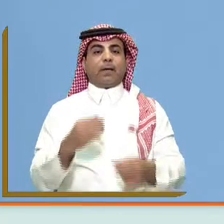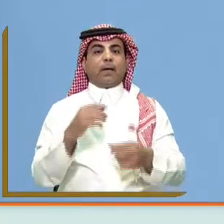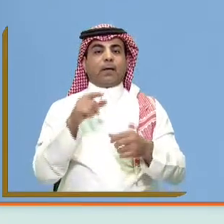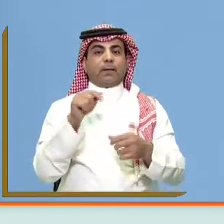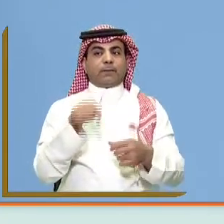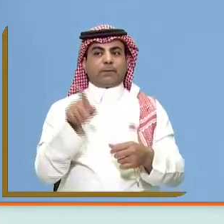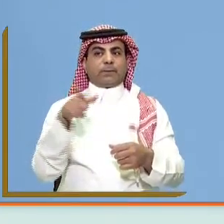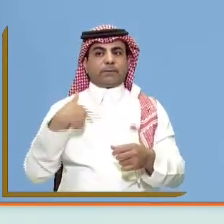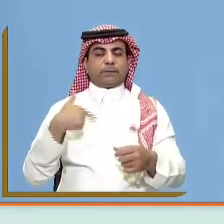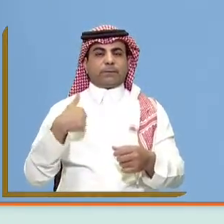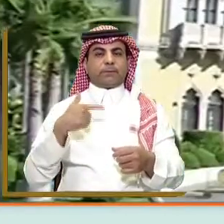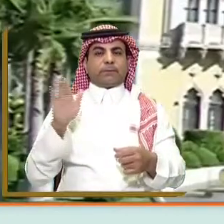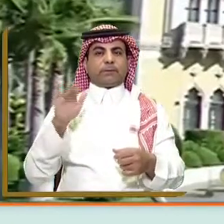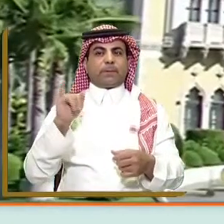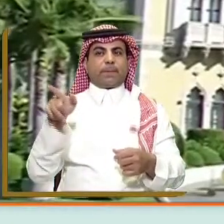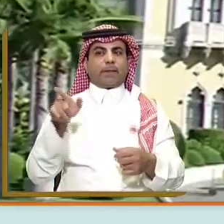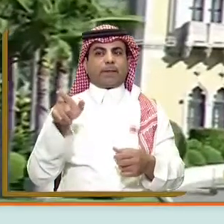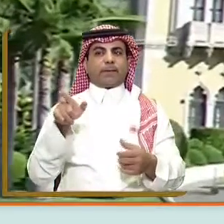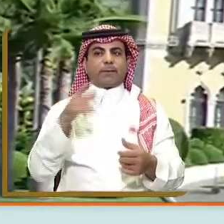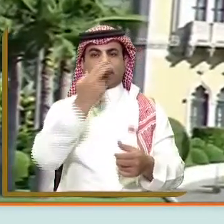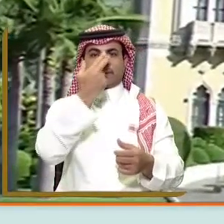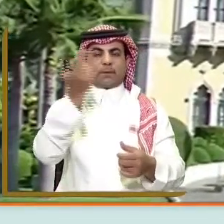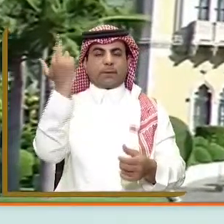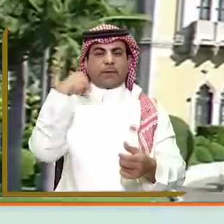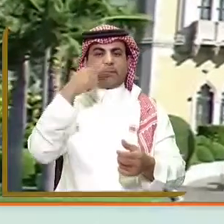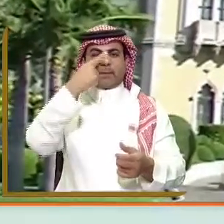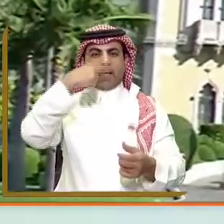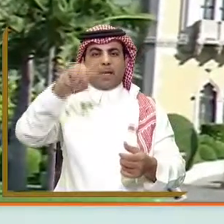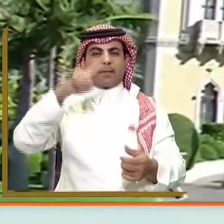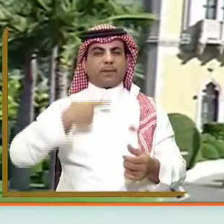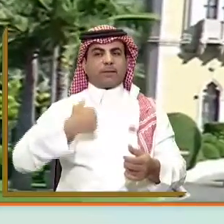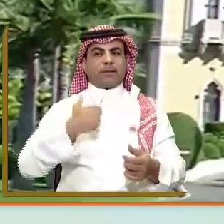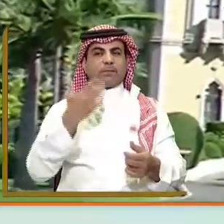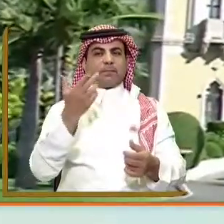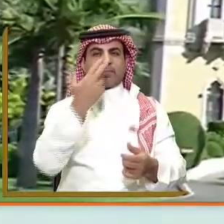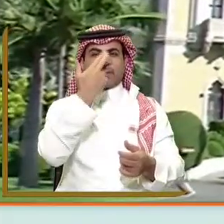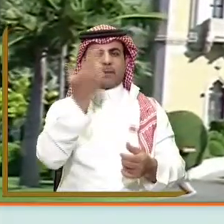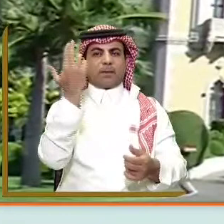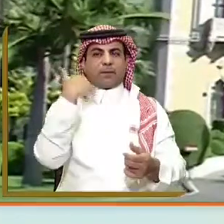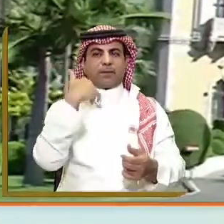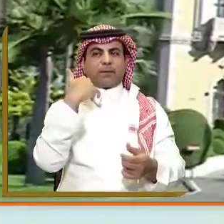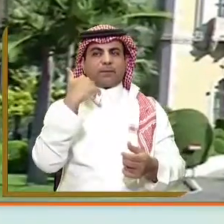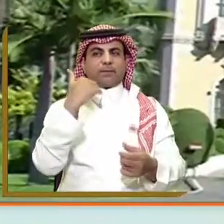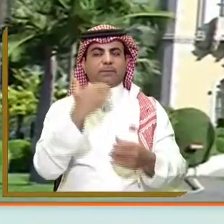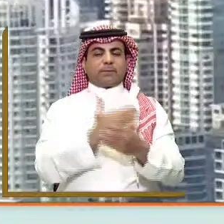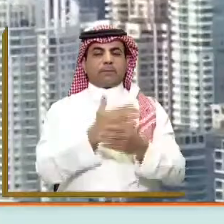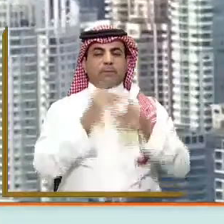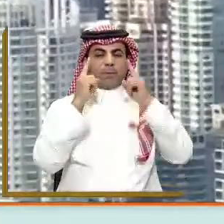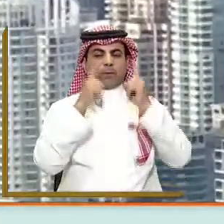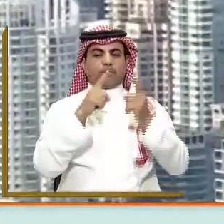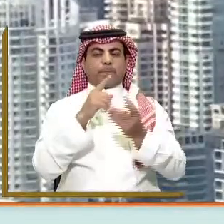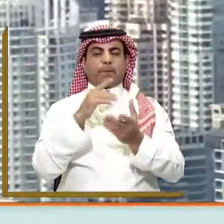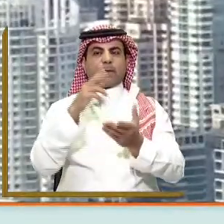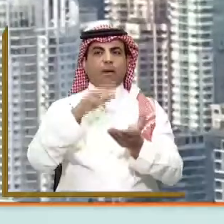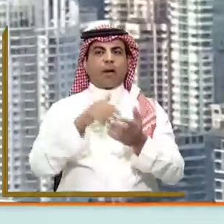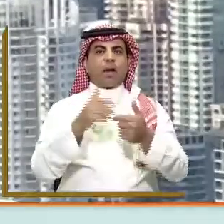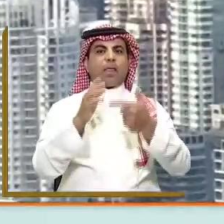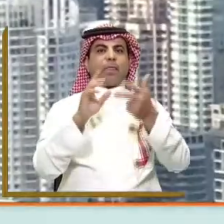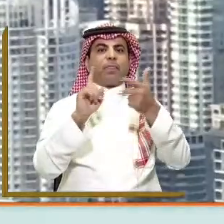سيام الاسم السابق لمملكة تايلاند وسط جنوب شرق قارة آسيا، تحتل